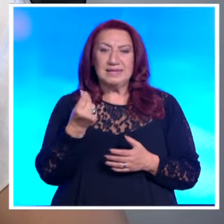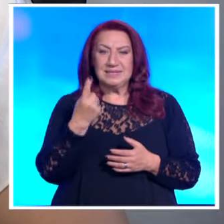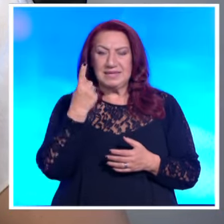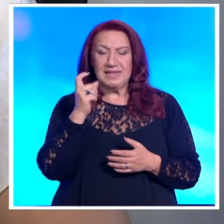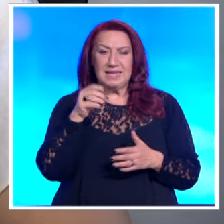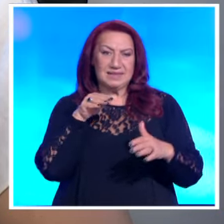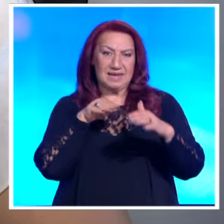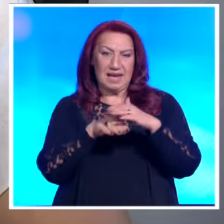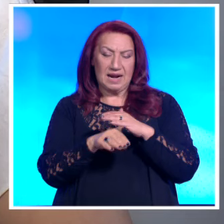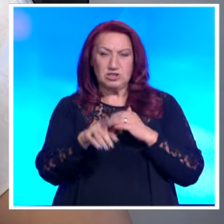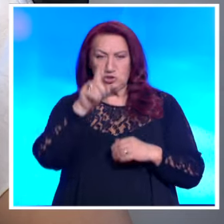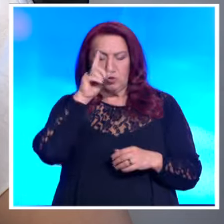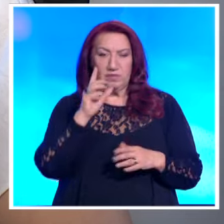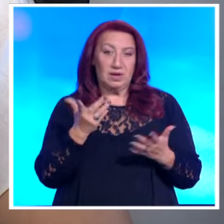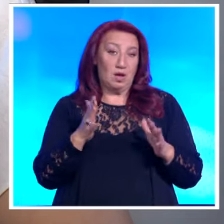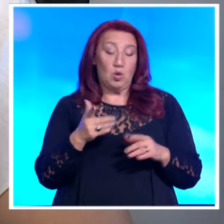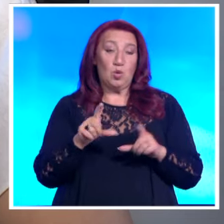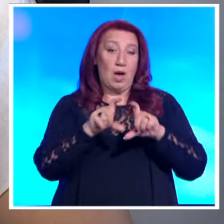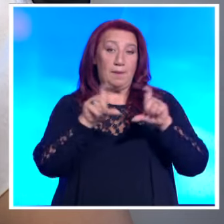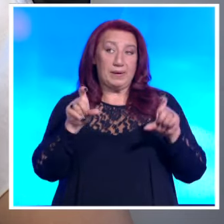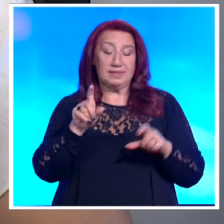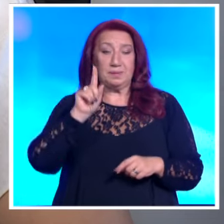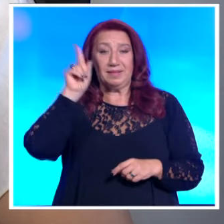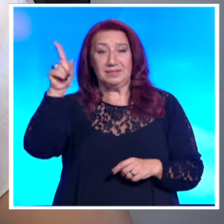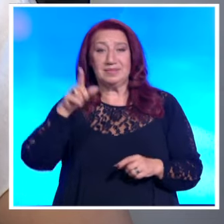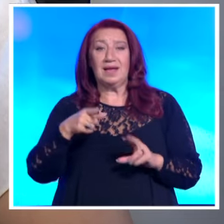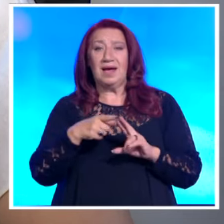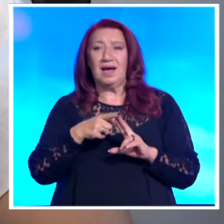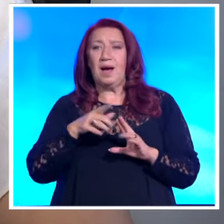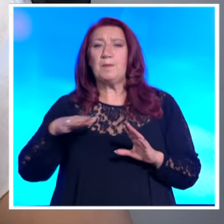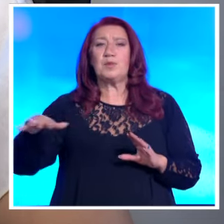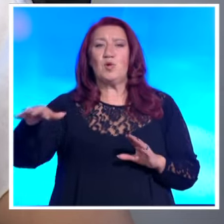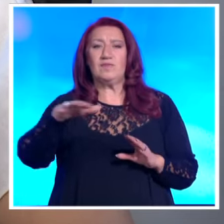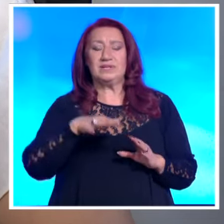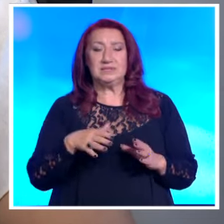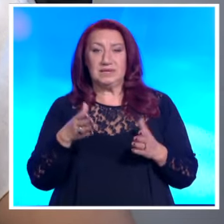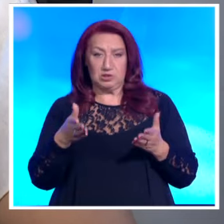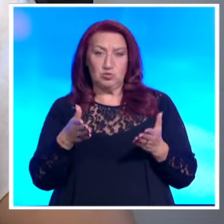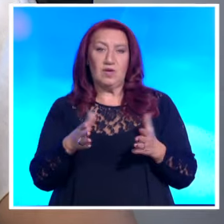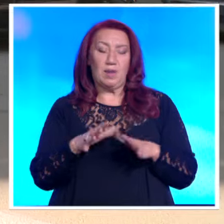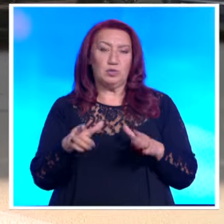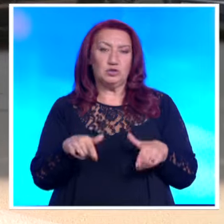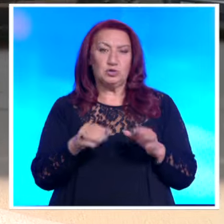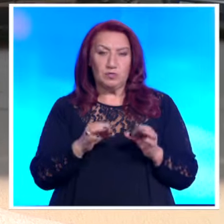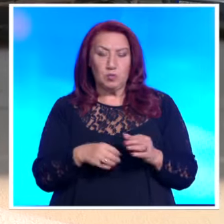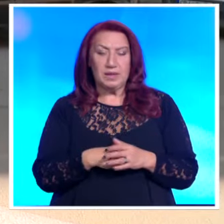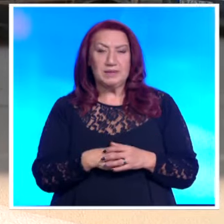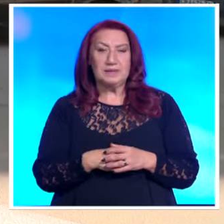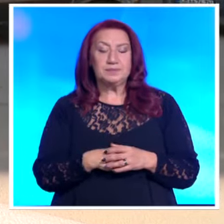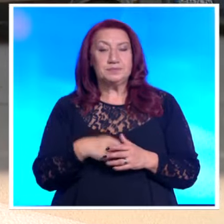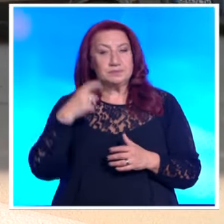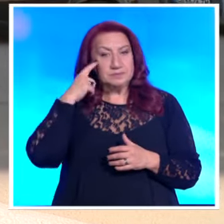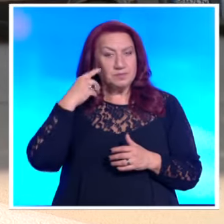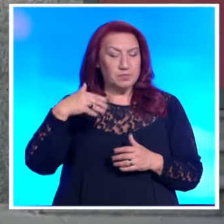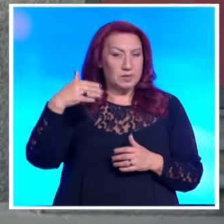гараж в София е колкото апартамент в провинцията. Долу-горе такова е положението в момента. Прогнозите са, че ако